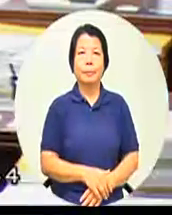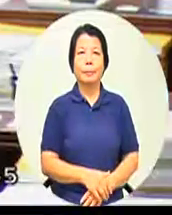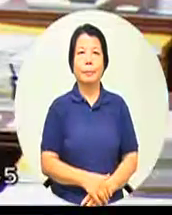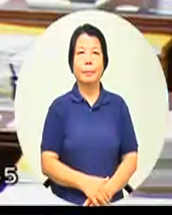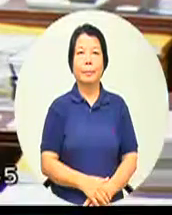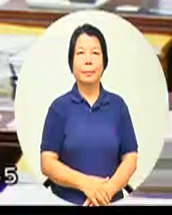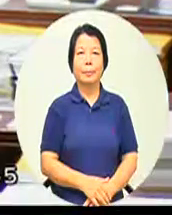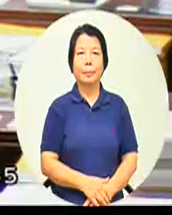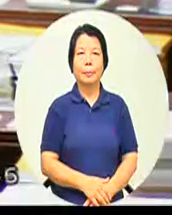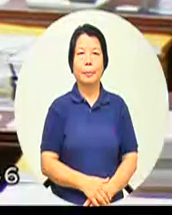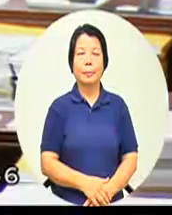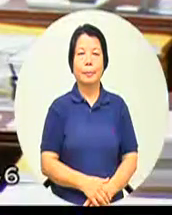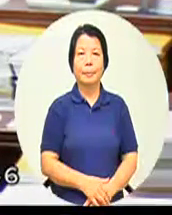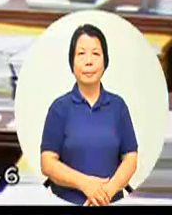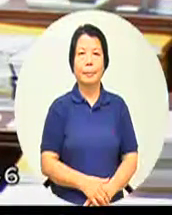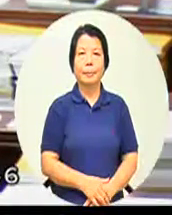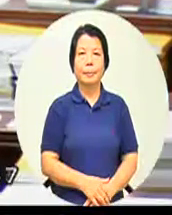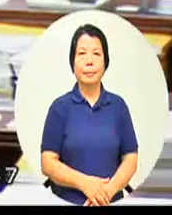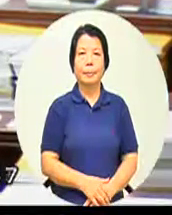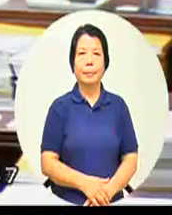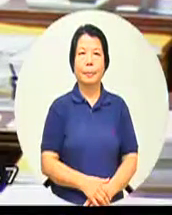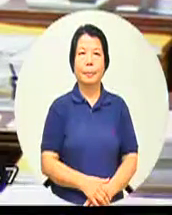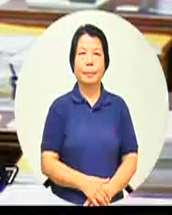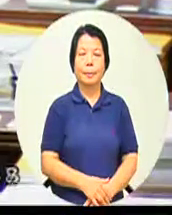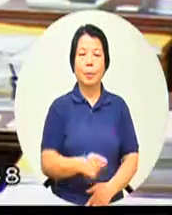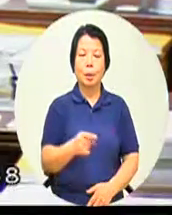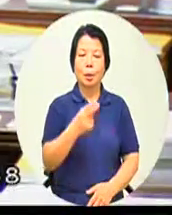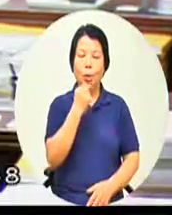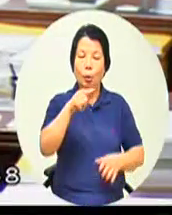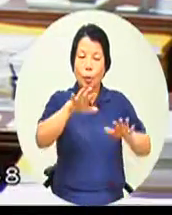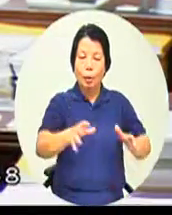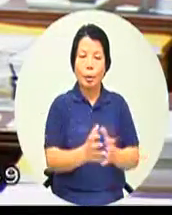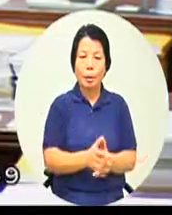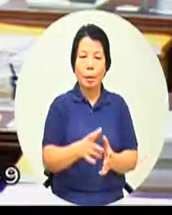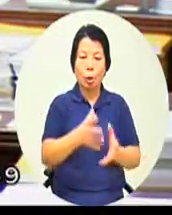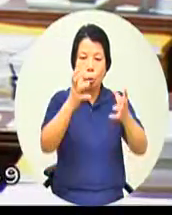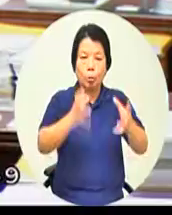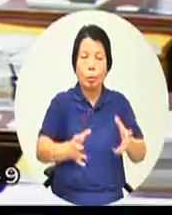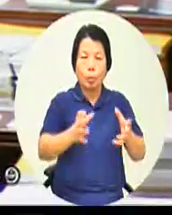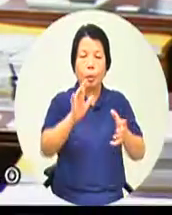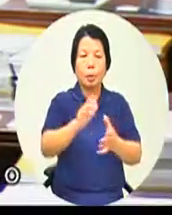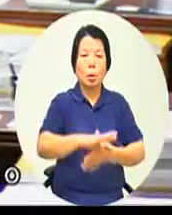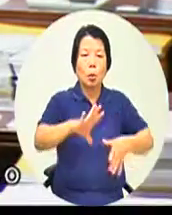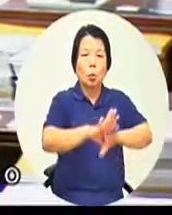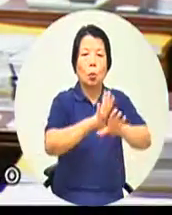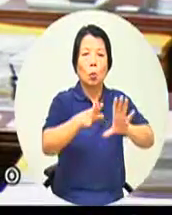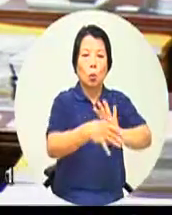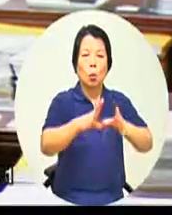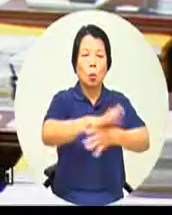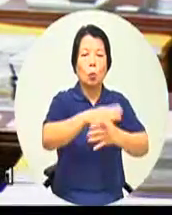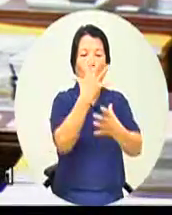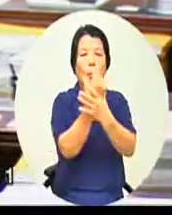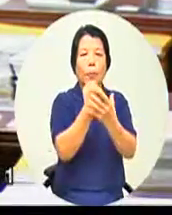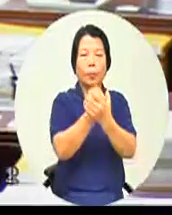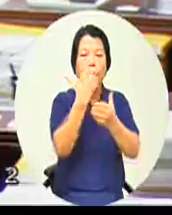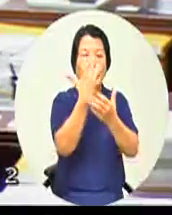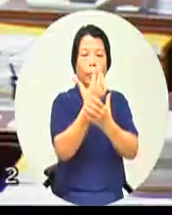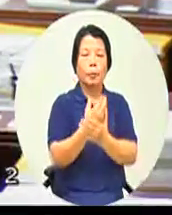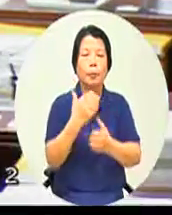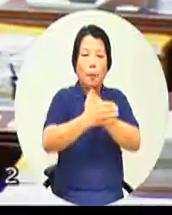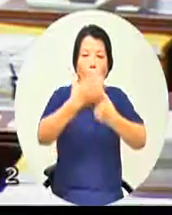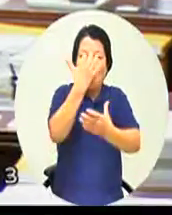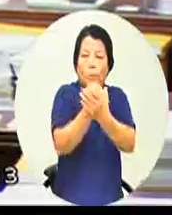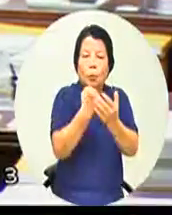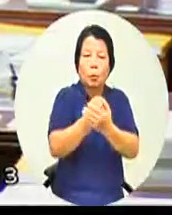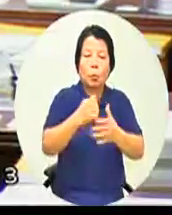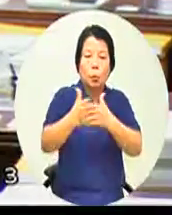礼拜天有一个这个他成立一个纵贯线的这个文化保存的协会，那铁道文化保存的